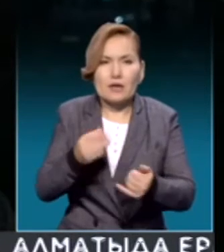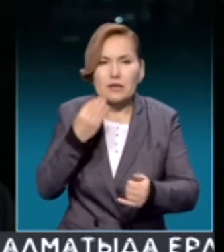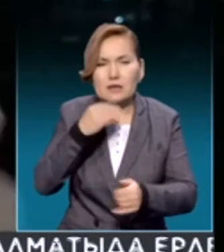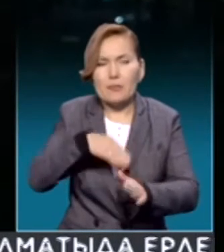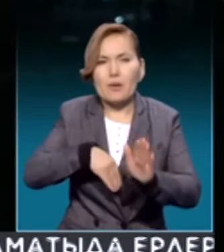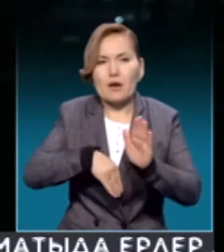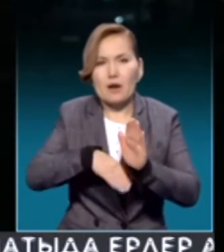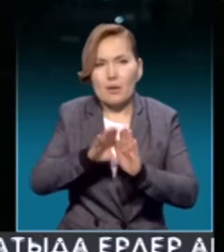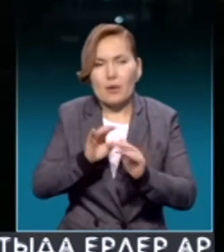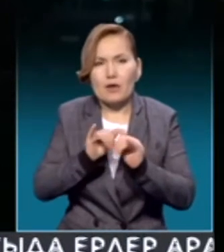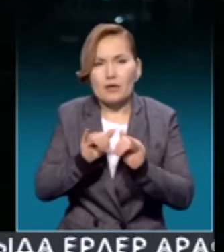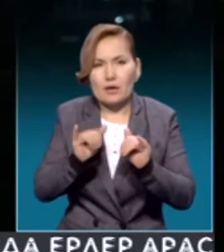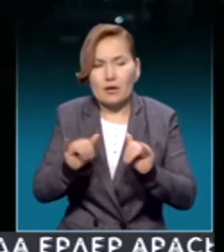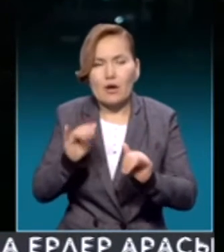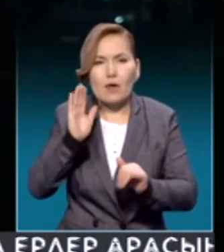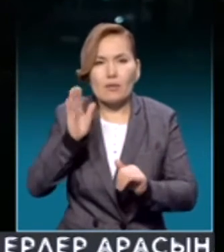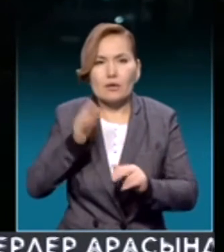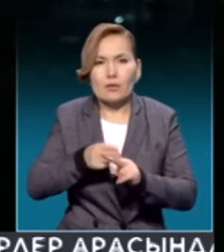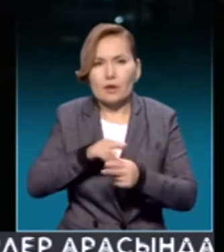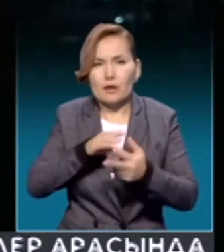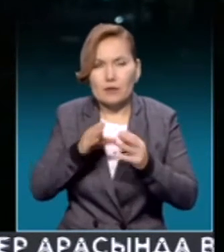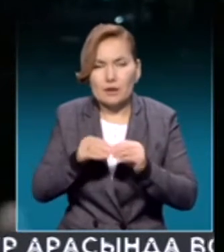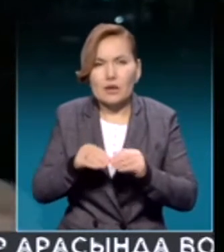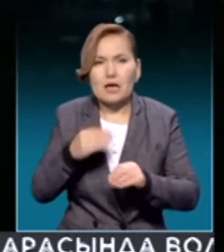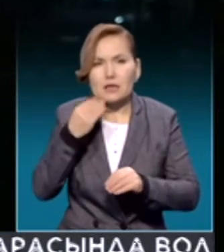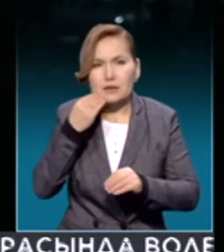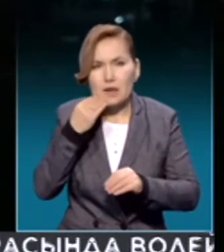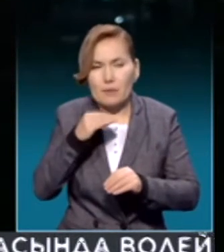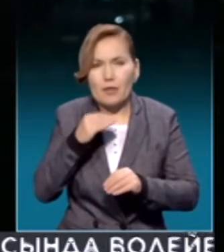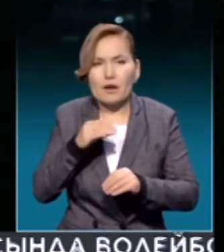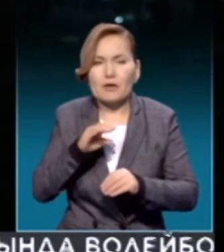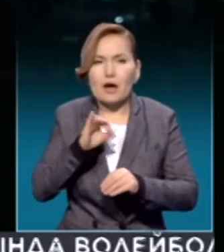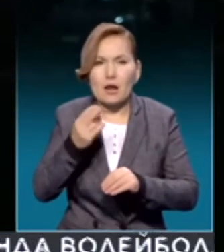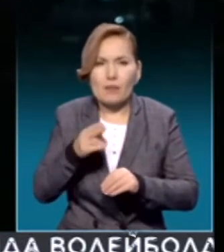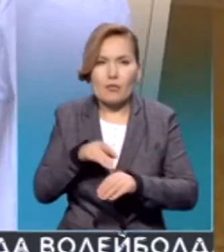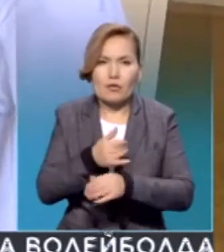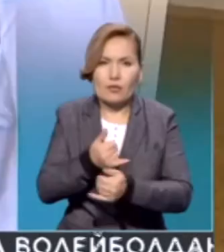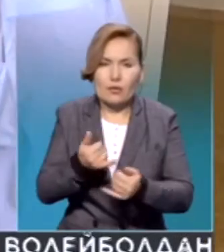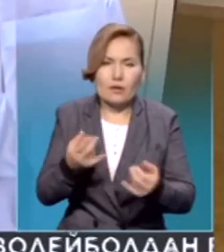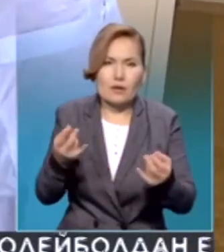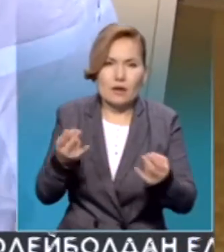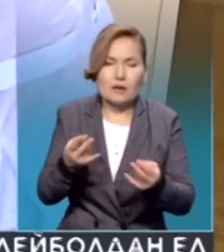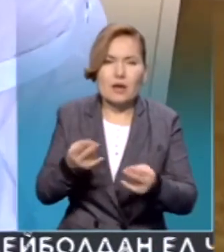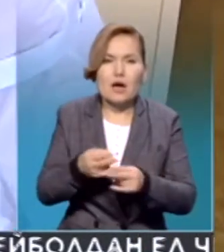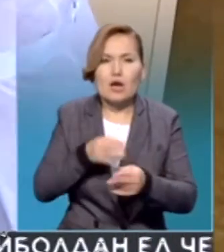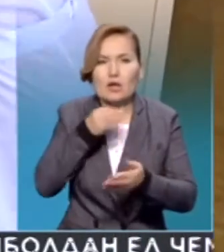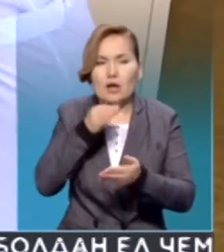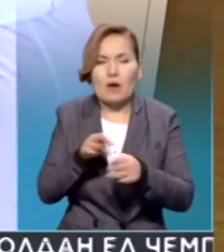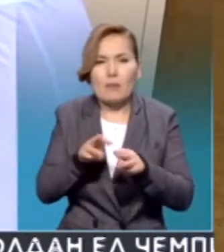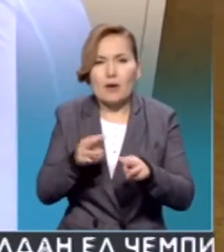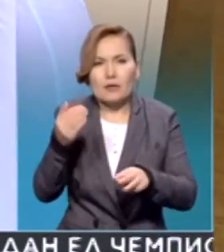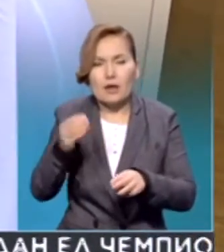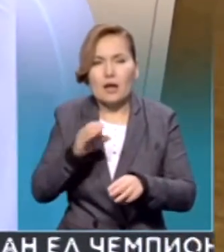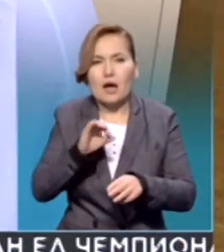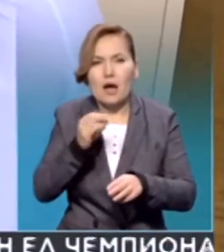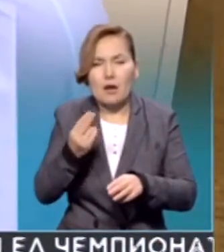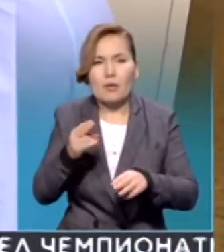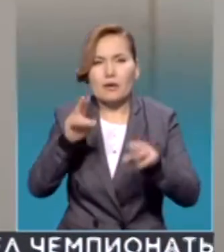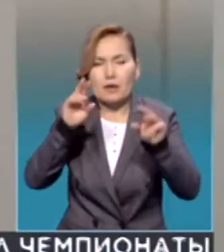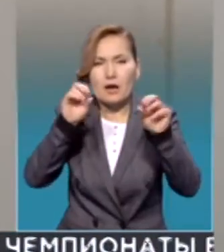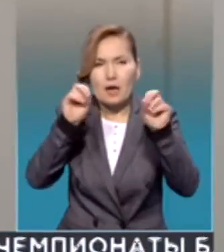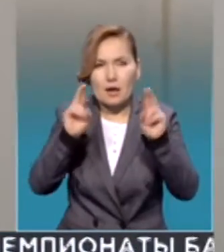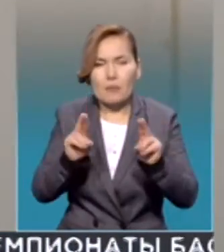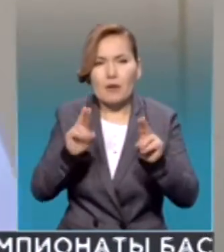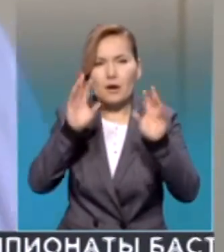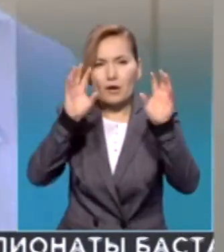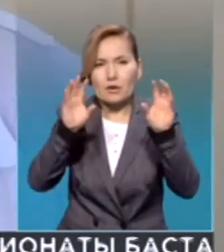сапасын арттырмасақ, сапалы әлеуметтік қызмет алмай қаламыз. Ал жауапты министрлік әлеуметтік кодекстің аясында